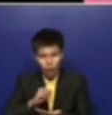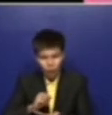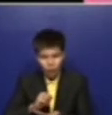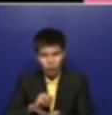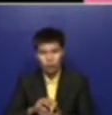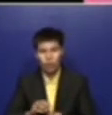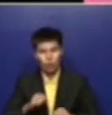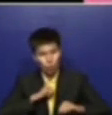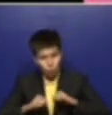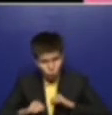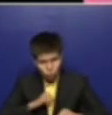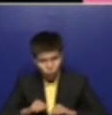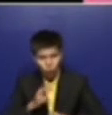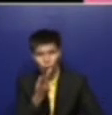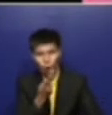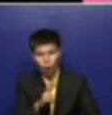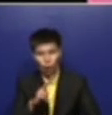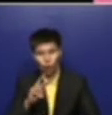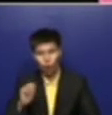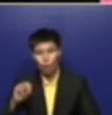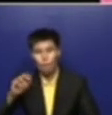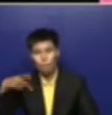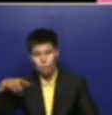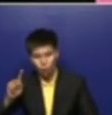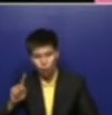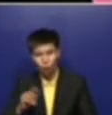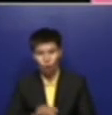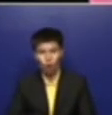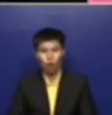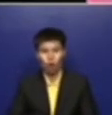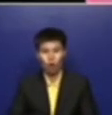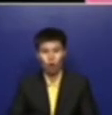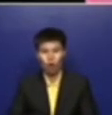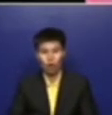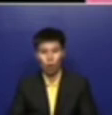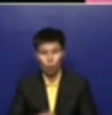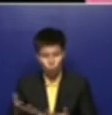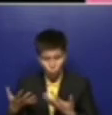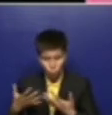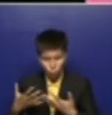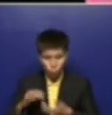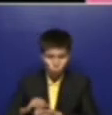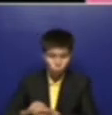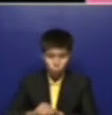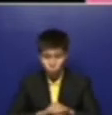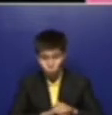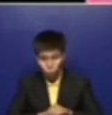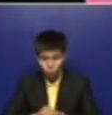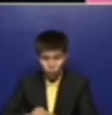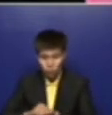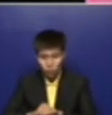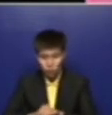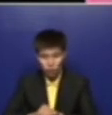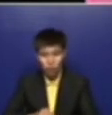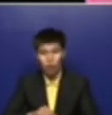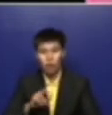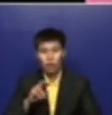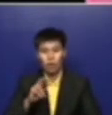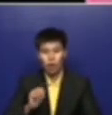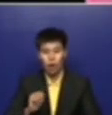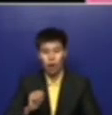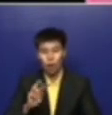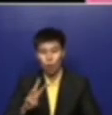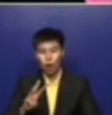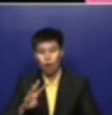คนป.ก็ดีหรือแนวร่วม นวชีวินก็ดี